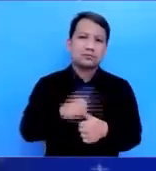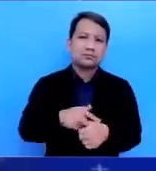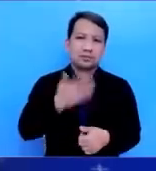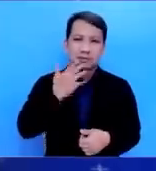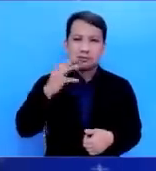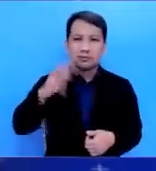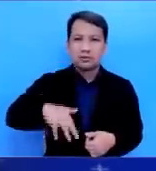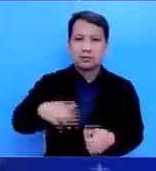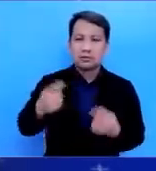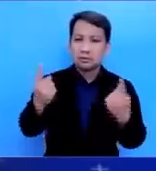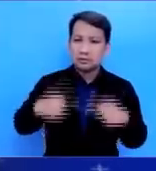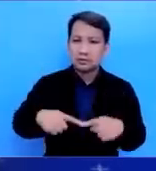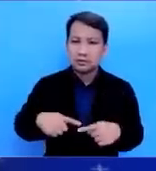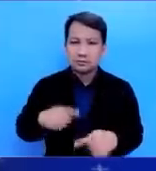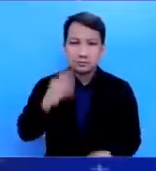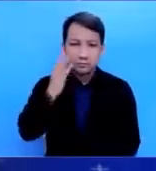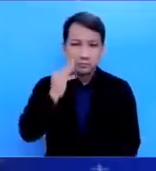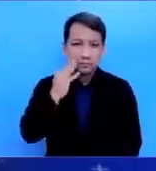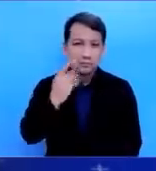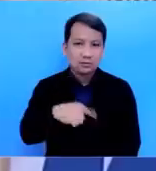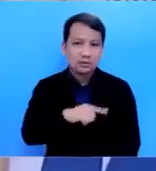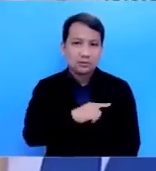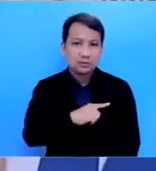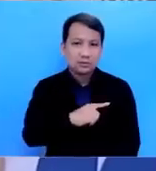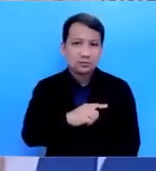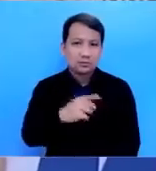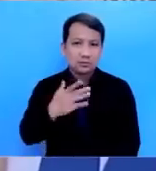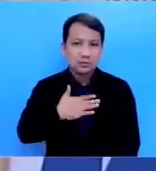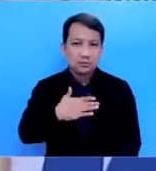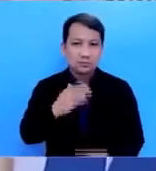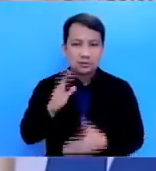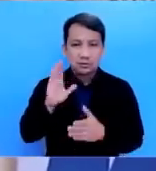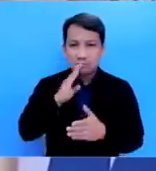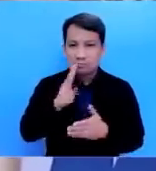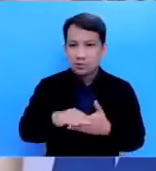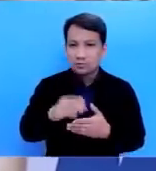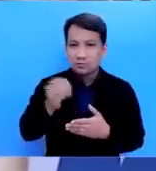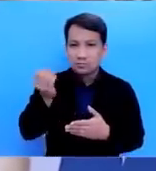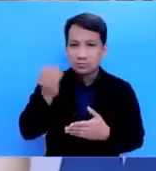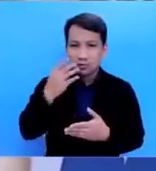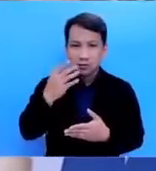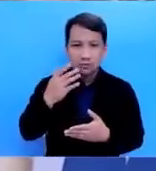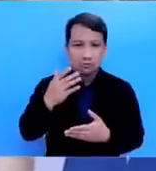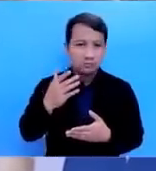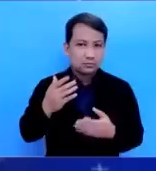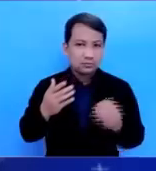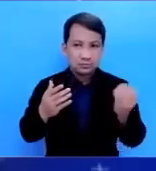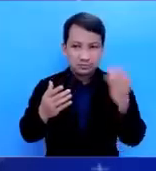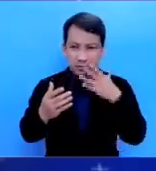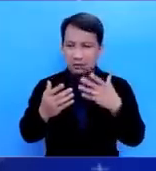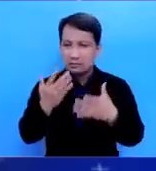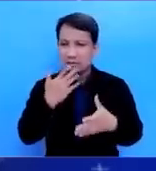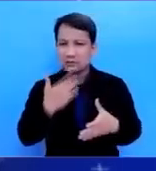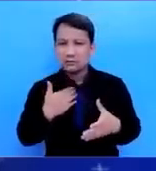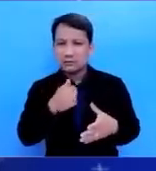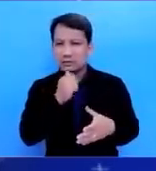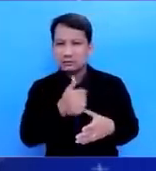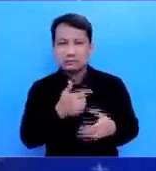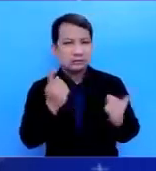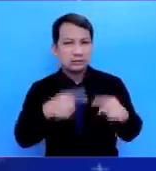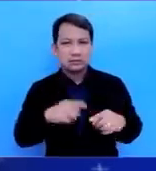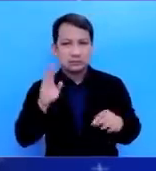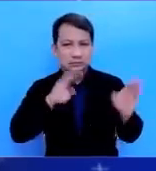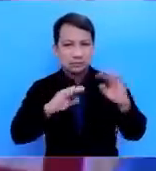na nangyari sa basketball career ko. Yung duraan ka sa mukha, sobrang unprofessional na yun. Hindi na yun basketball, hindi na kasama